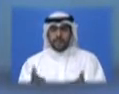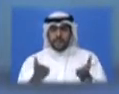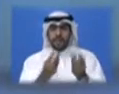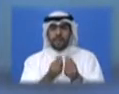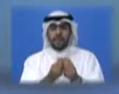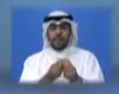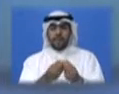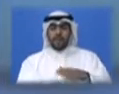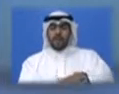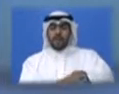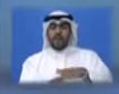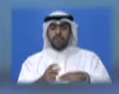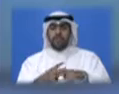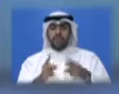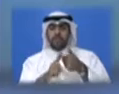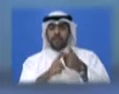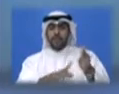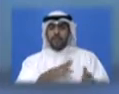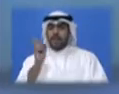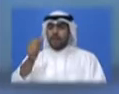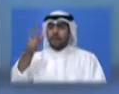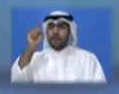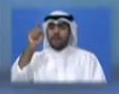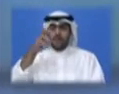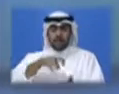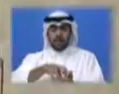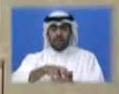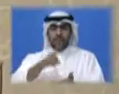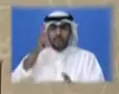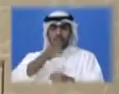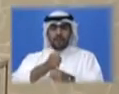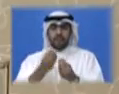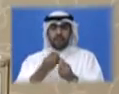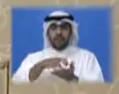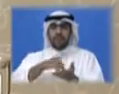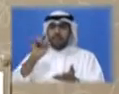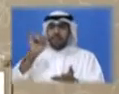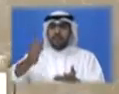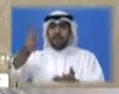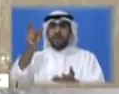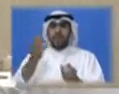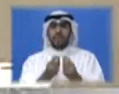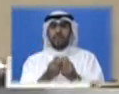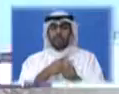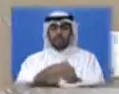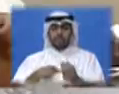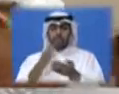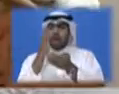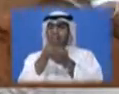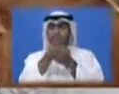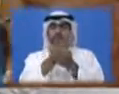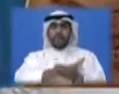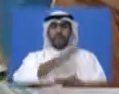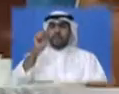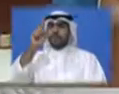السمو ولي العهد الشيخ نواف الأحمد الجابر الصباح حفظه الله بقصر بيان صباح اليوم معالي رئيس مجلس الوزراء بالإنابة ووزير الخارجية